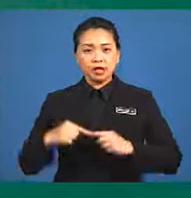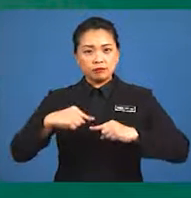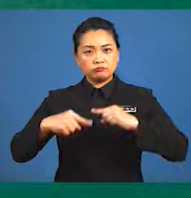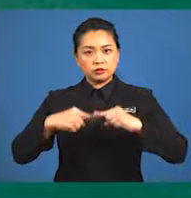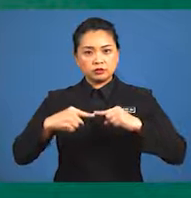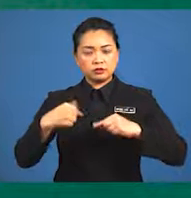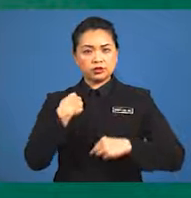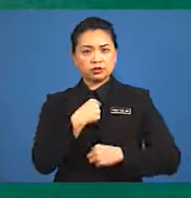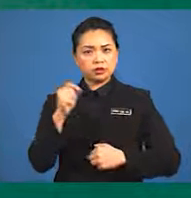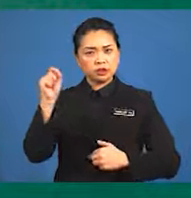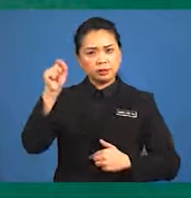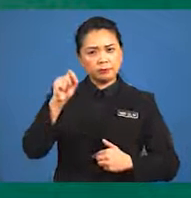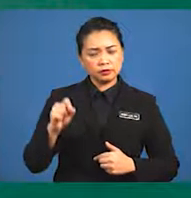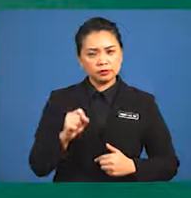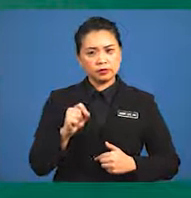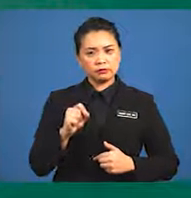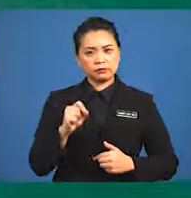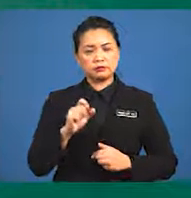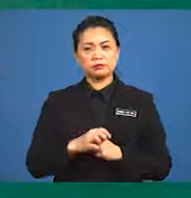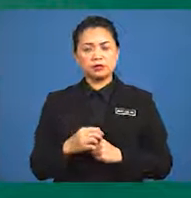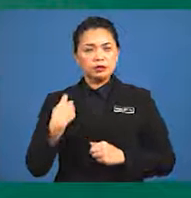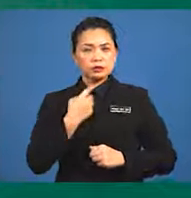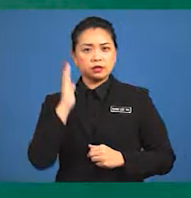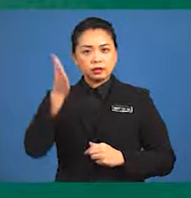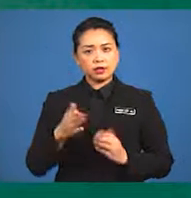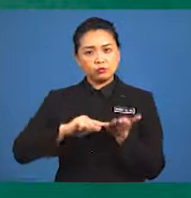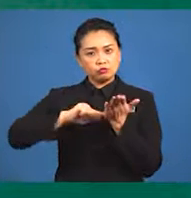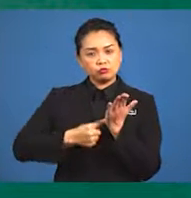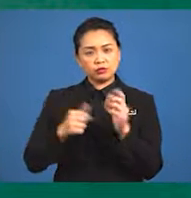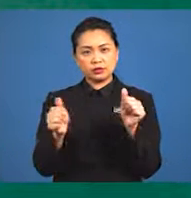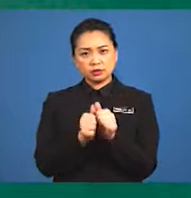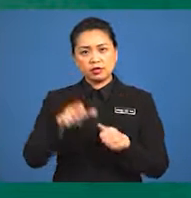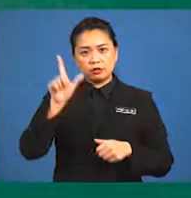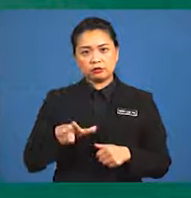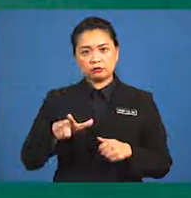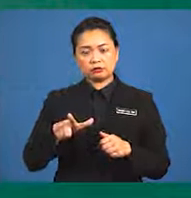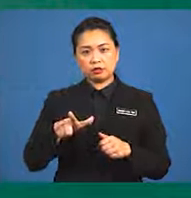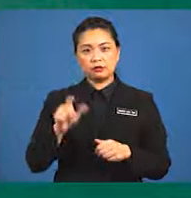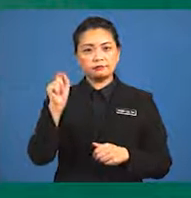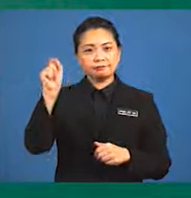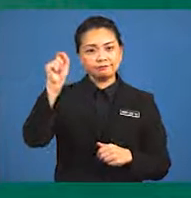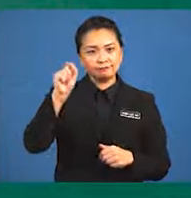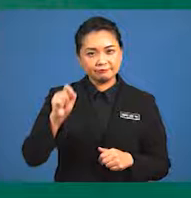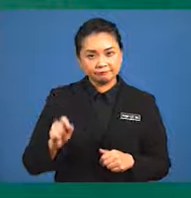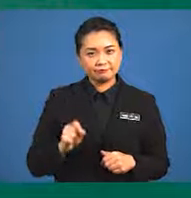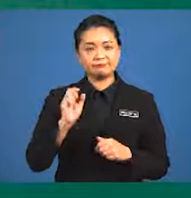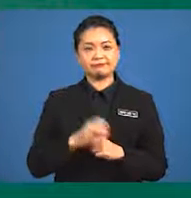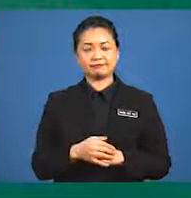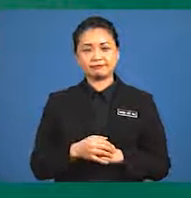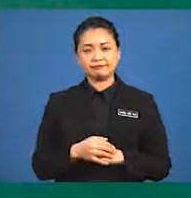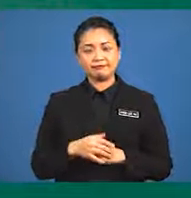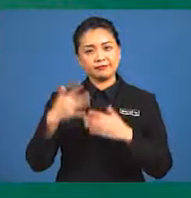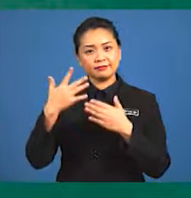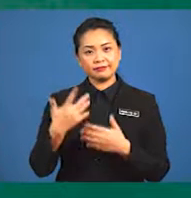Apabila kita mengkamirkan sesuatu sebutan, kita akan mula dengan meletakkan simbol kamiran.